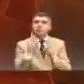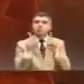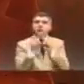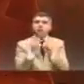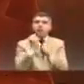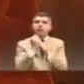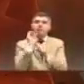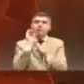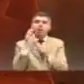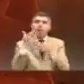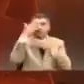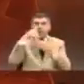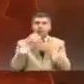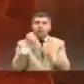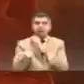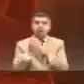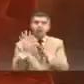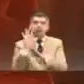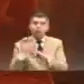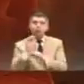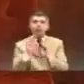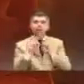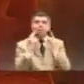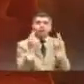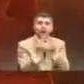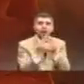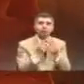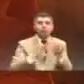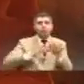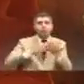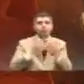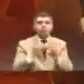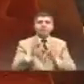اللي بغيناه، وهذا هو اللي تيأسس الاستراتيجية كلها في هذا المجال. شكرا.